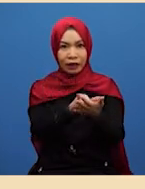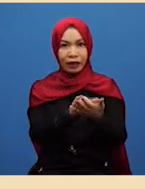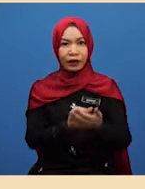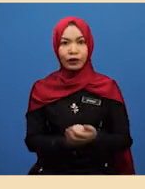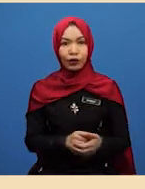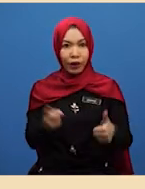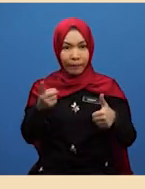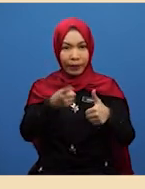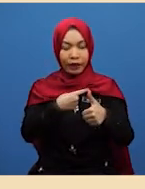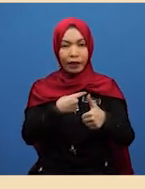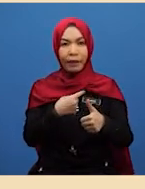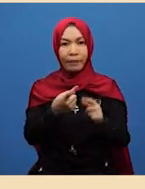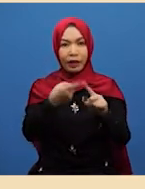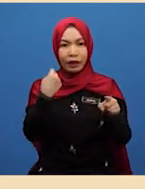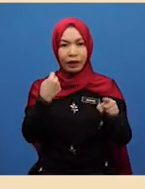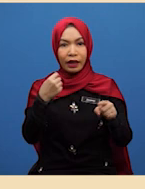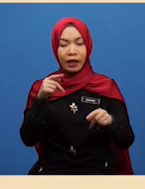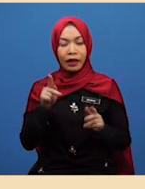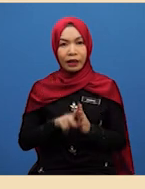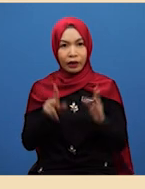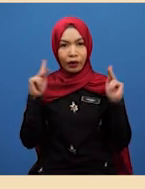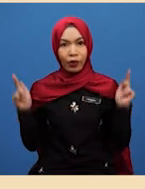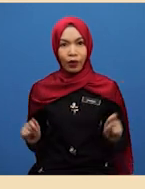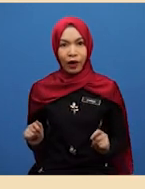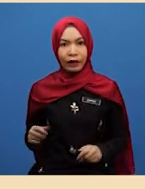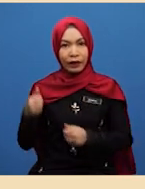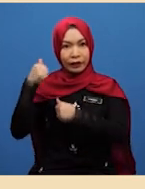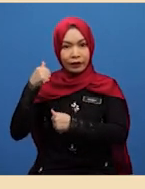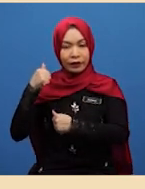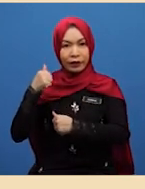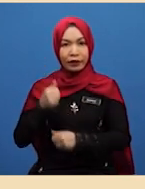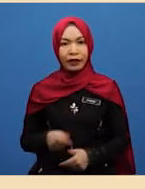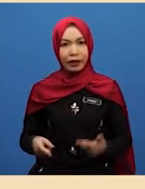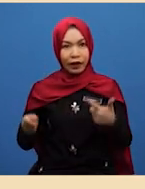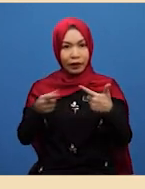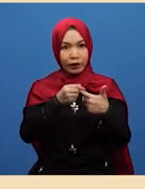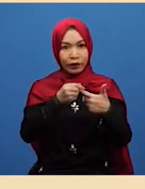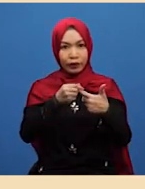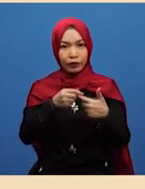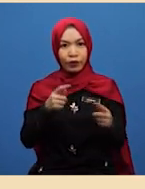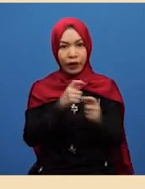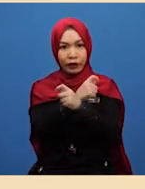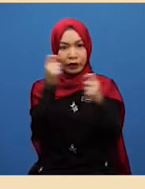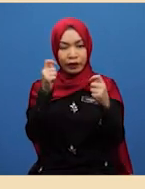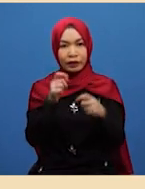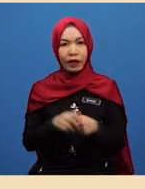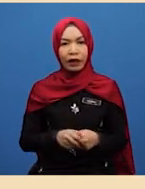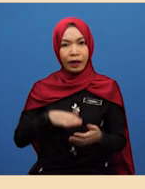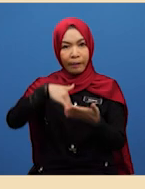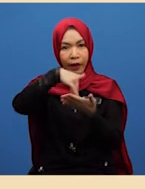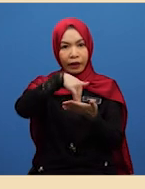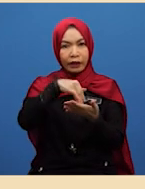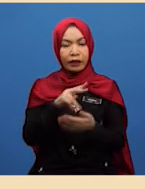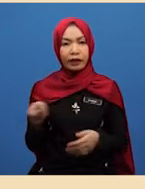pertama adalah melalui kekuatan tentera. Yang kedua, menentang kebangkitan orang